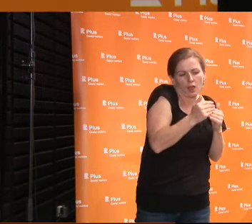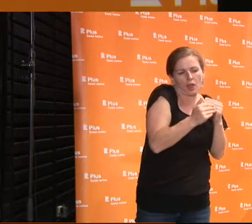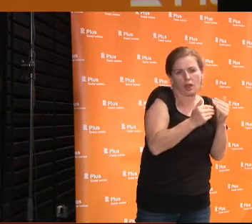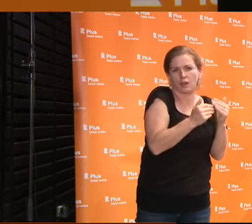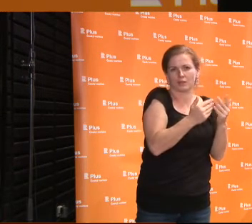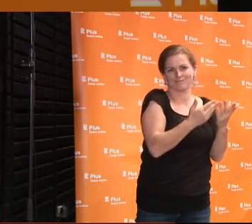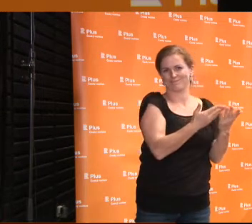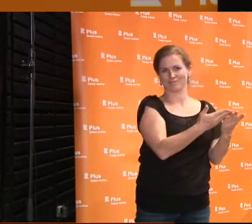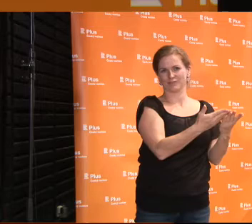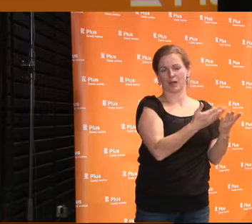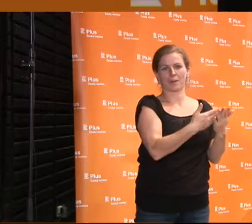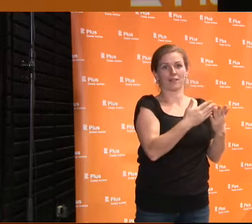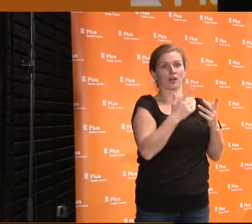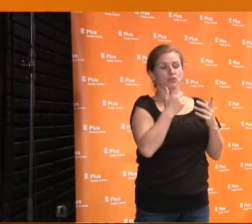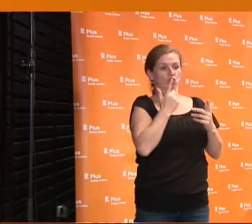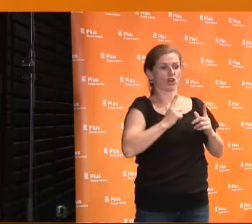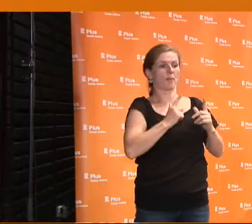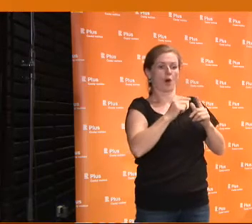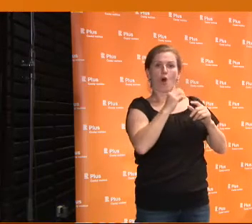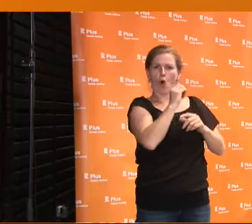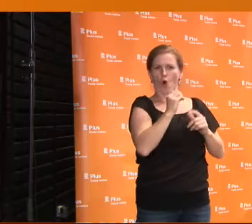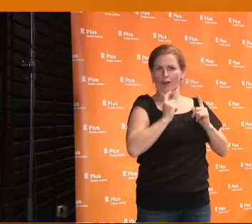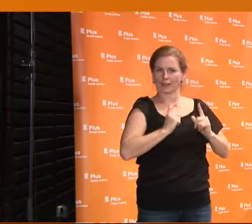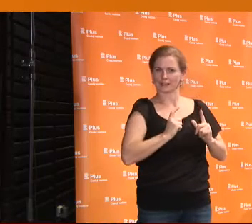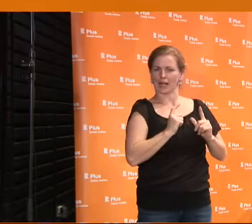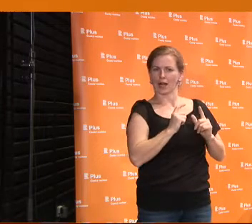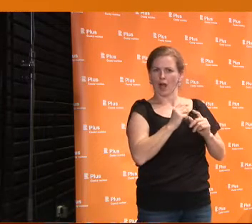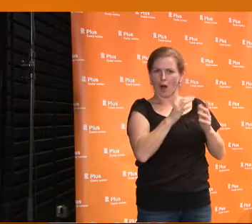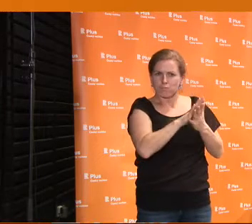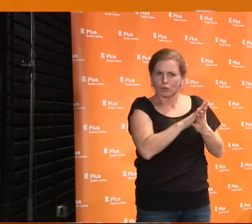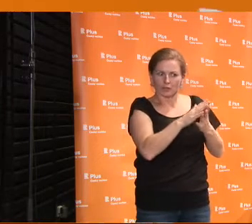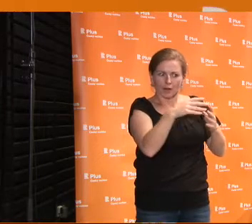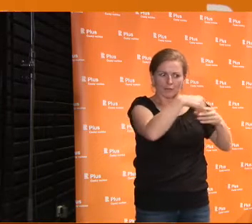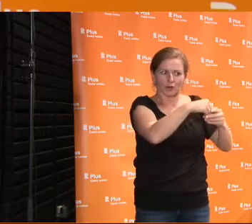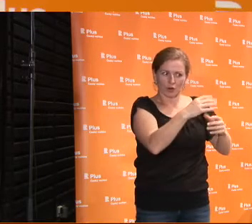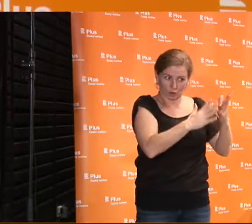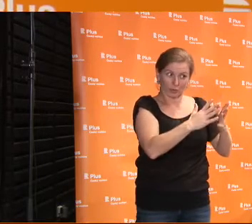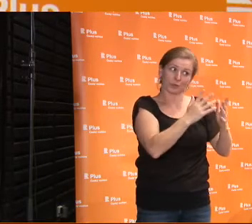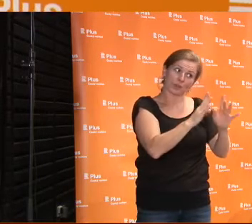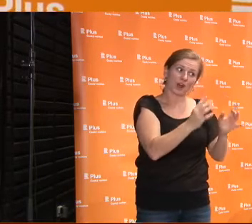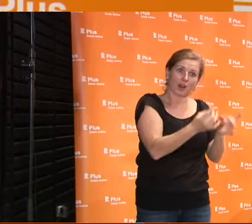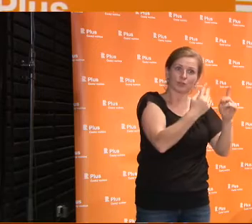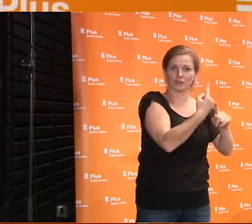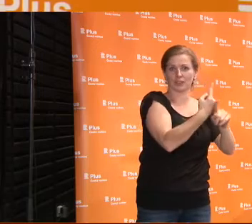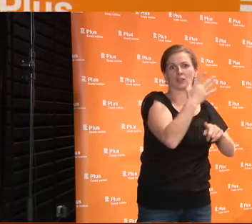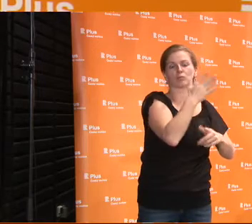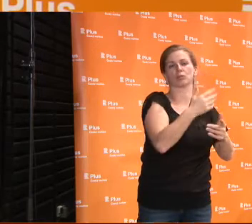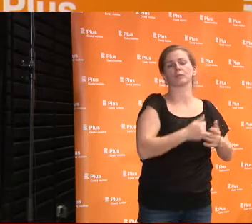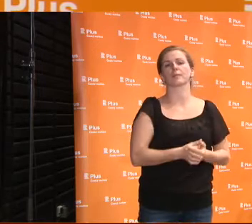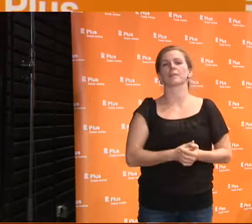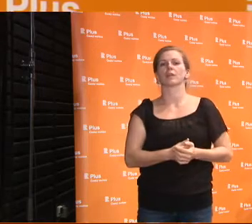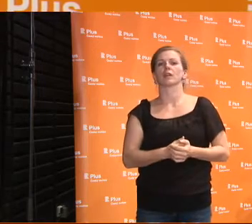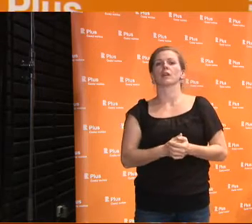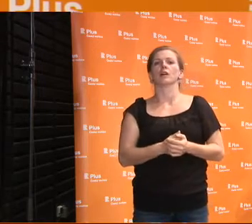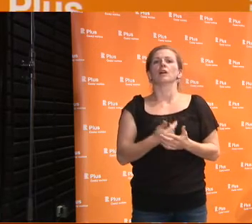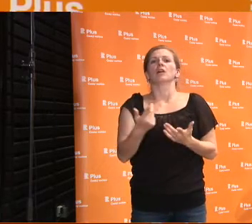tou organickou hmotou. Paní Jaburková, není to tak, že firmy se rozhodují čistě podle financí a že berou ta rozhodnutí, která jsou